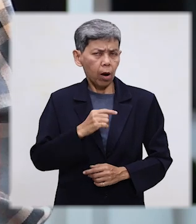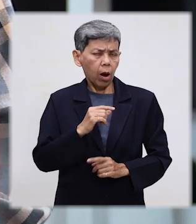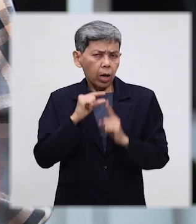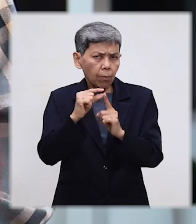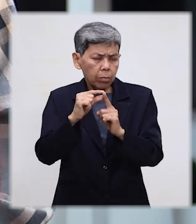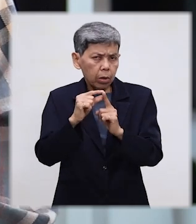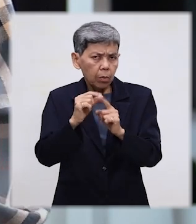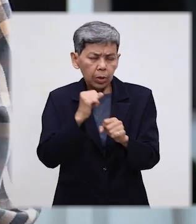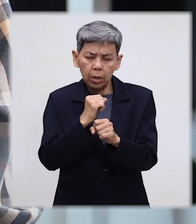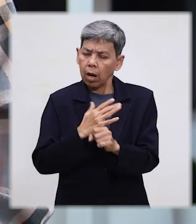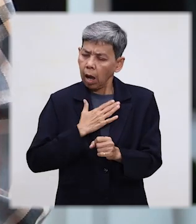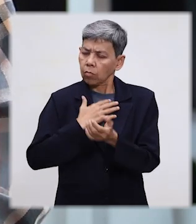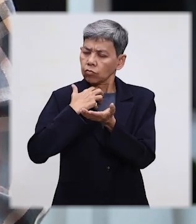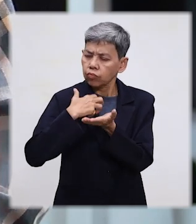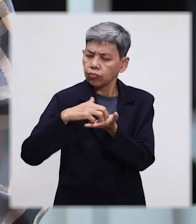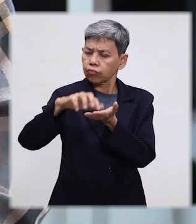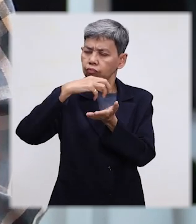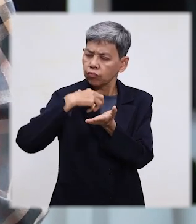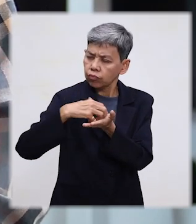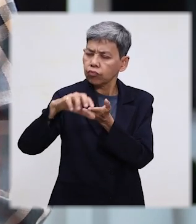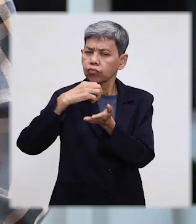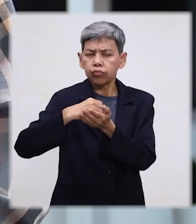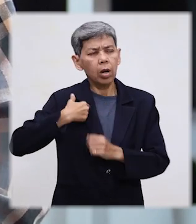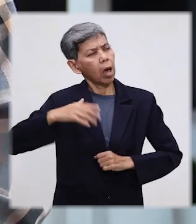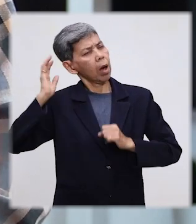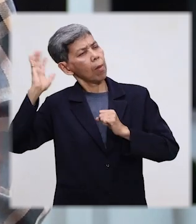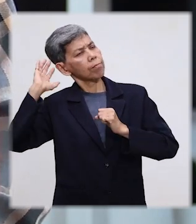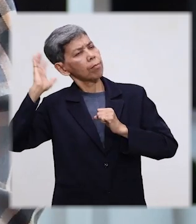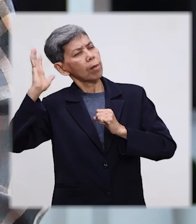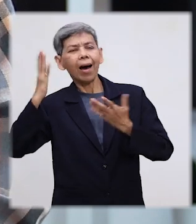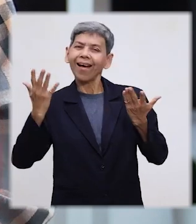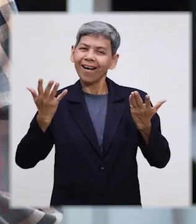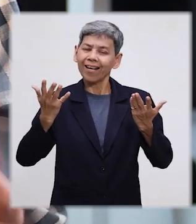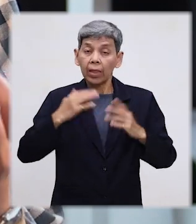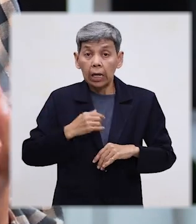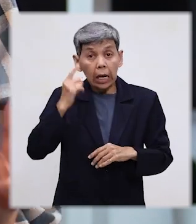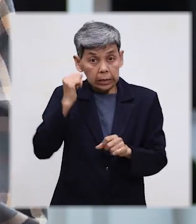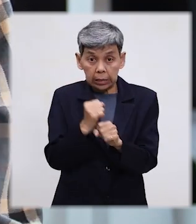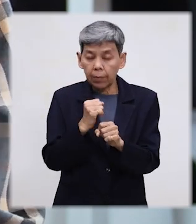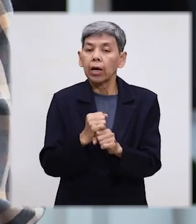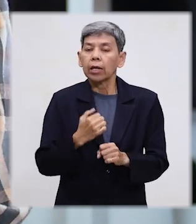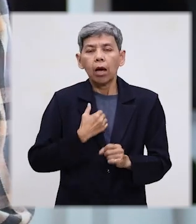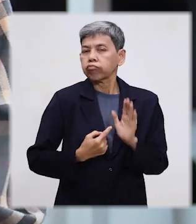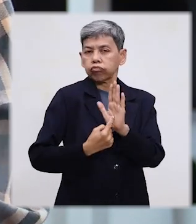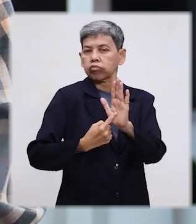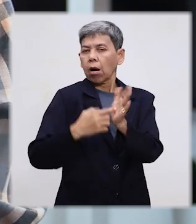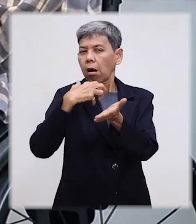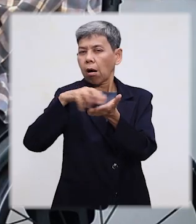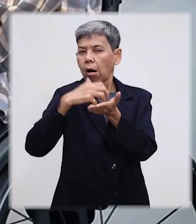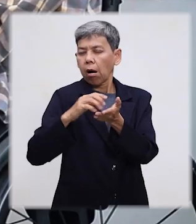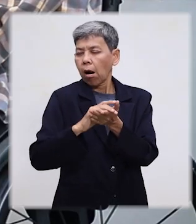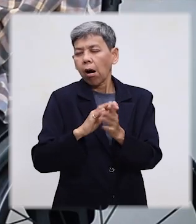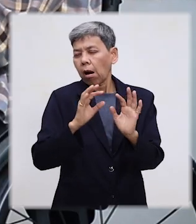พูดว่านักเล่าเรื่องเพราะจริงๆอ่ะสิ่งที่สำคัญคือเรื่องราวที่นำเสนอ ใ